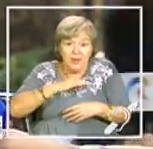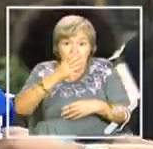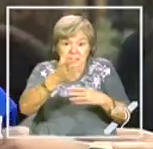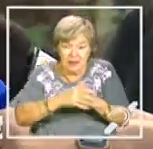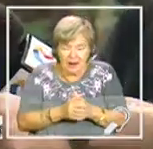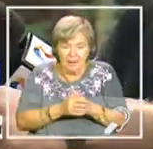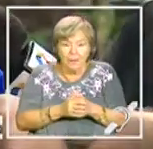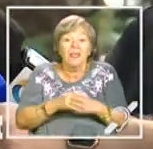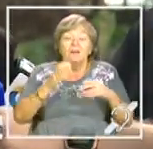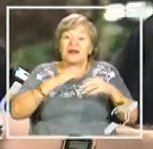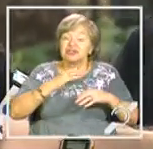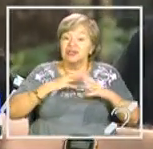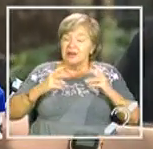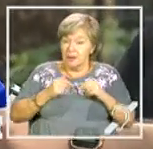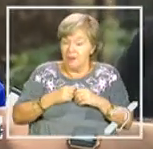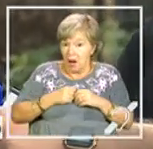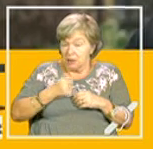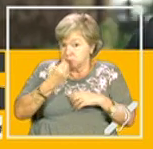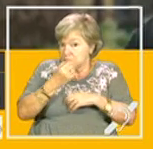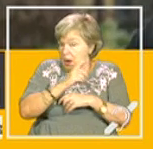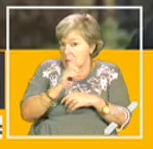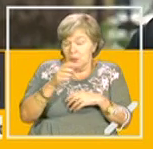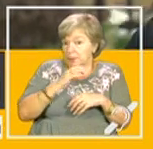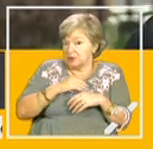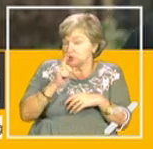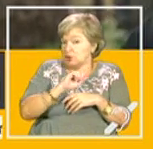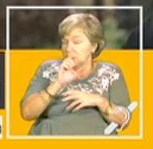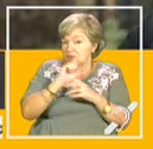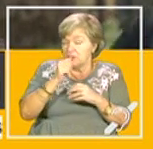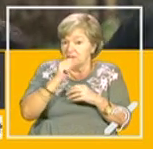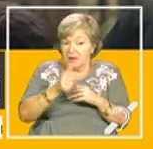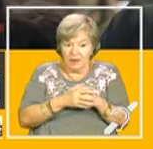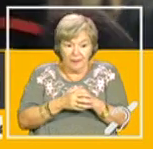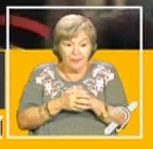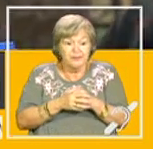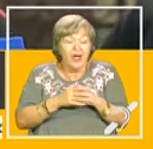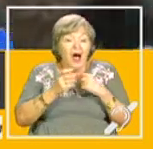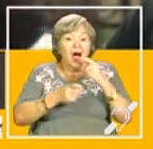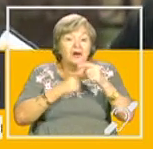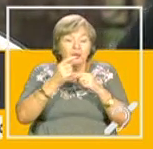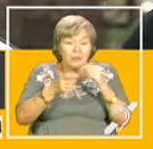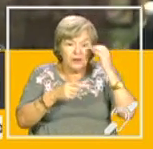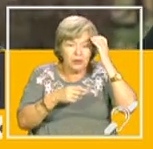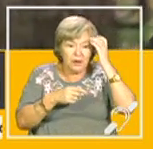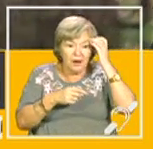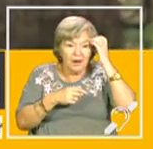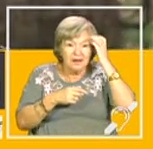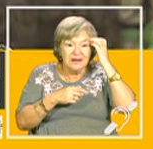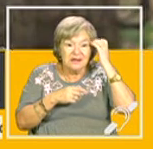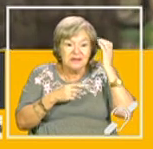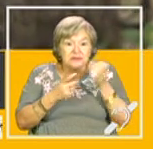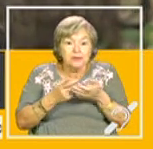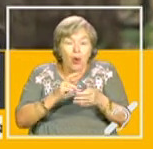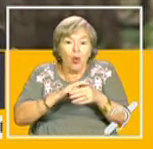Nicolae Ciucă spune că n-am vorbit. La coaliție nu va mai supraviețui. Ce părere aveți? Anul viitor. Spune că mai mult ca sigur. Domnul Ciucă sau Ciolacu, cum o să